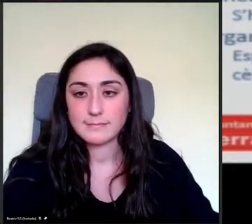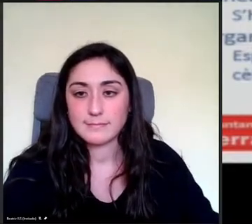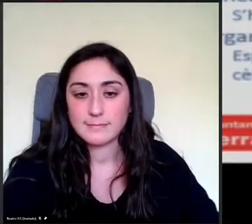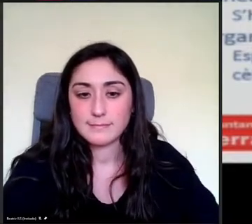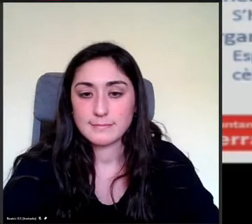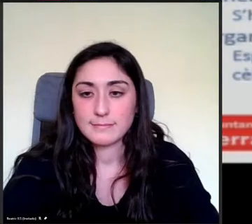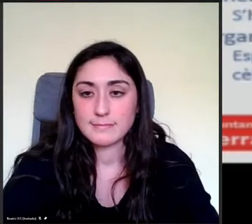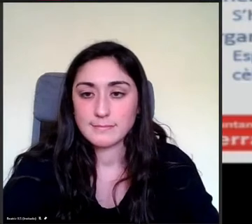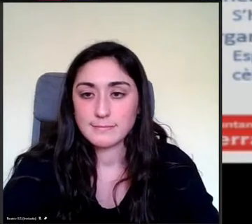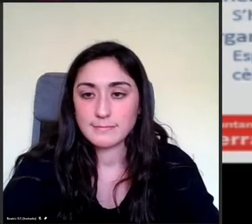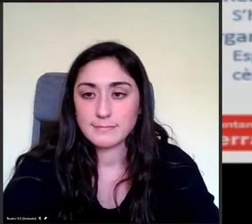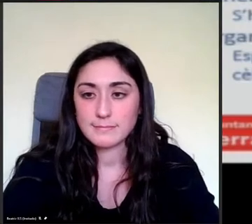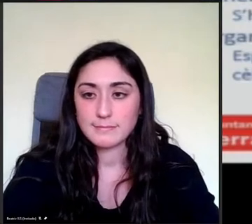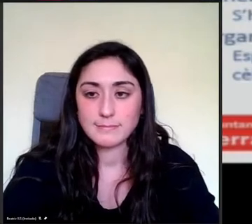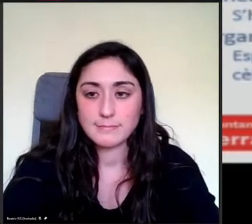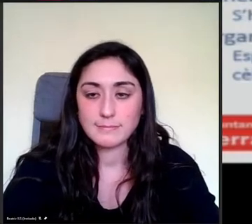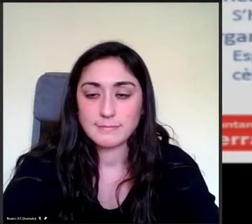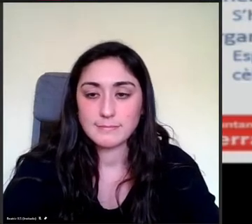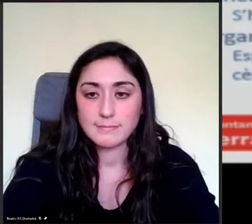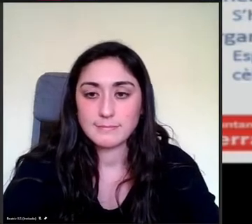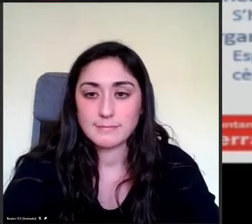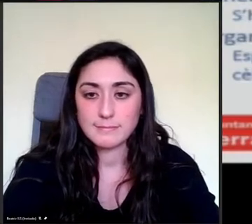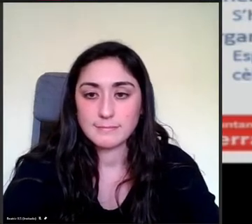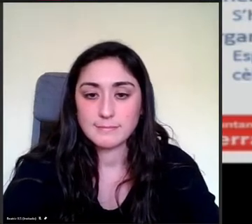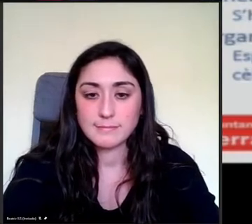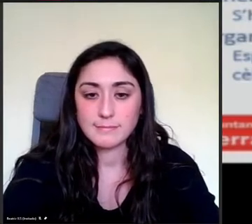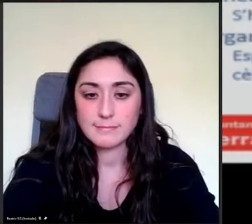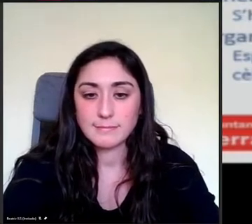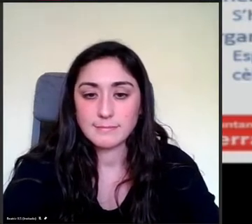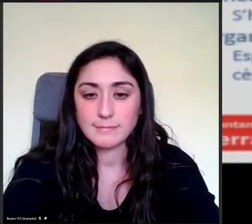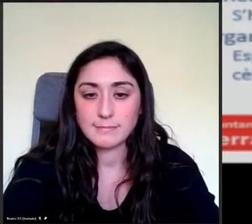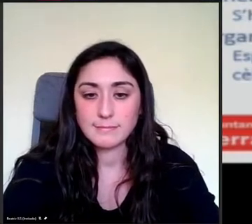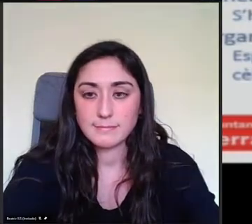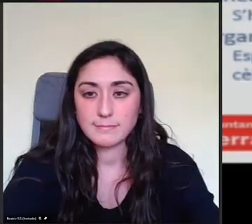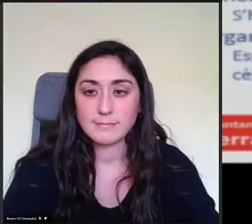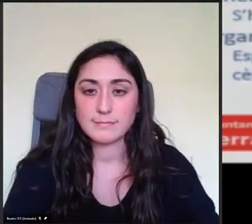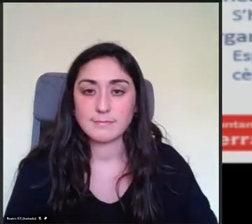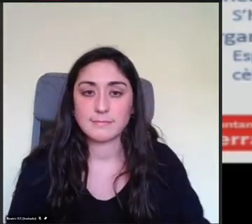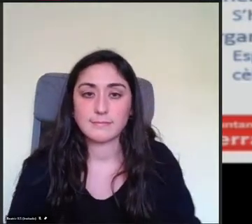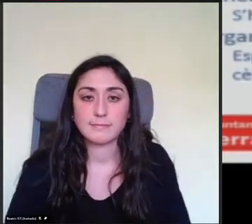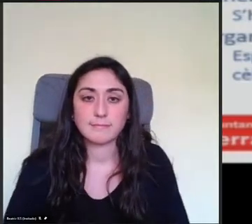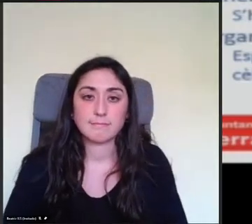normalitzar el seu estatus dins del treball. Però